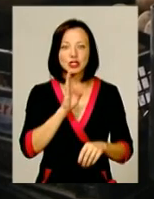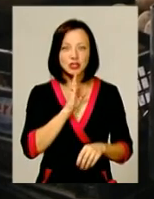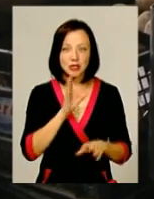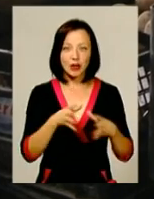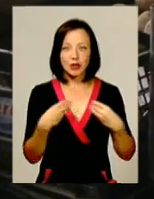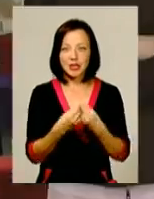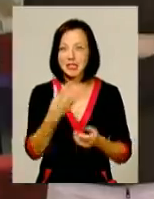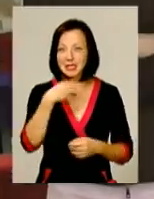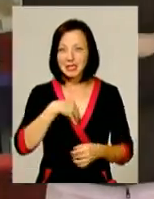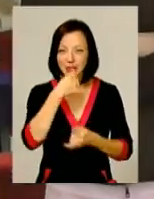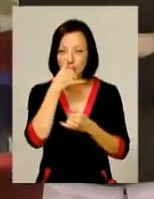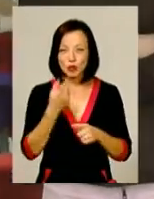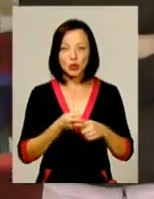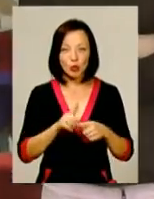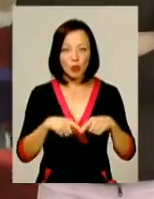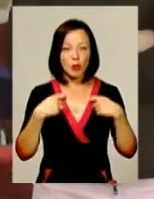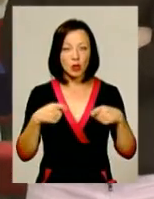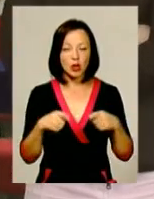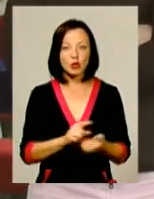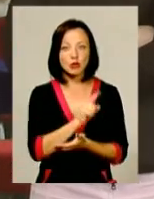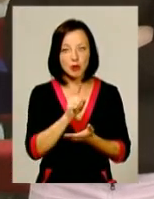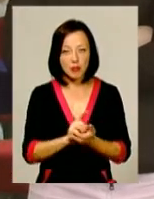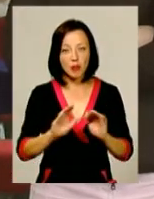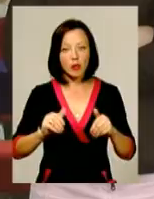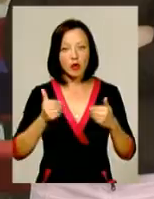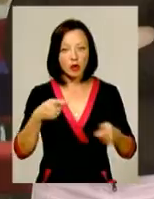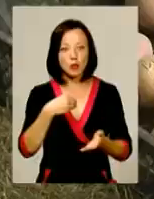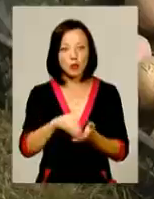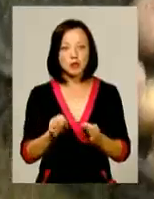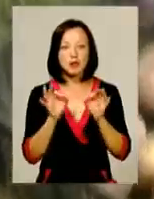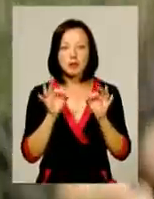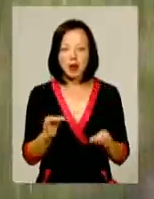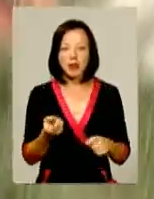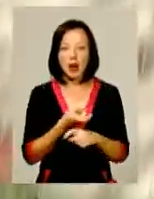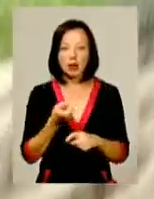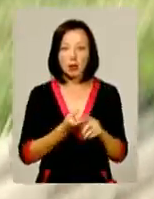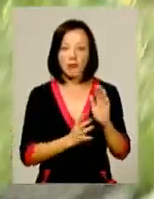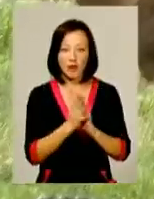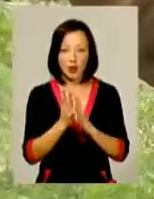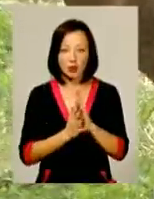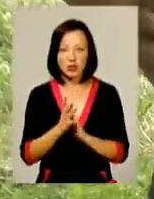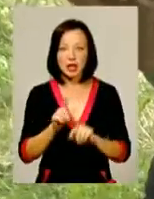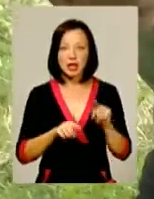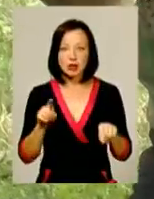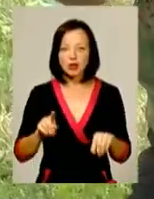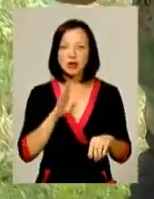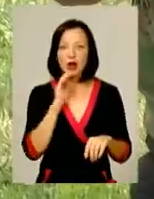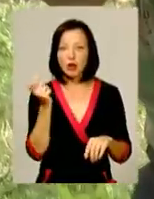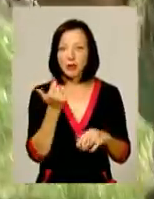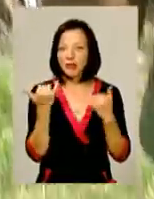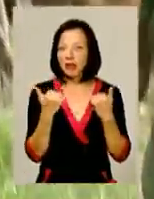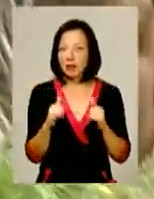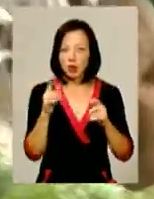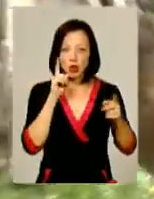родина з'їсти не можуть, тому продають. І обов'язково дають поради покупцям, як правильно картоплю вирощувати. Але інколи господиня дивує і